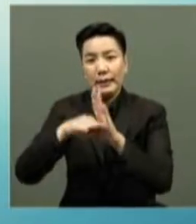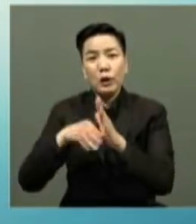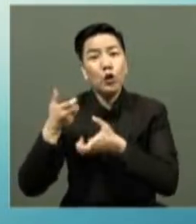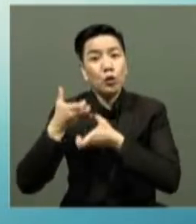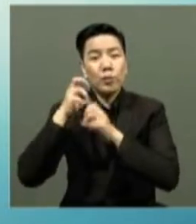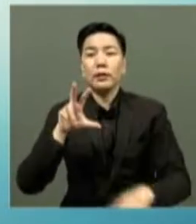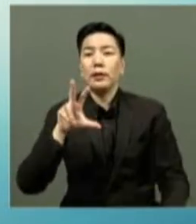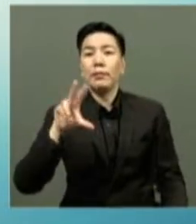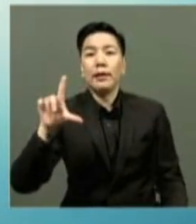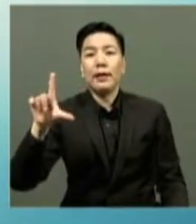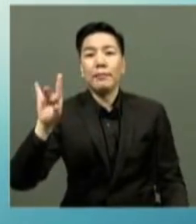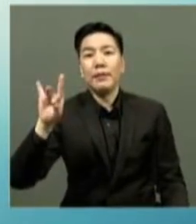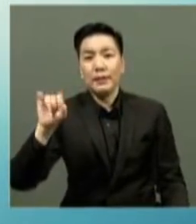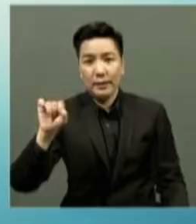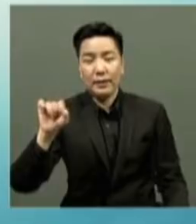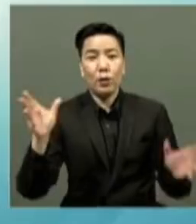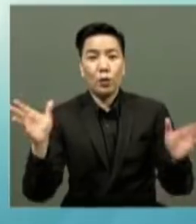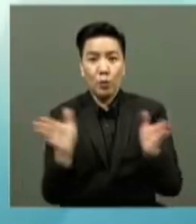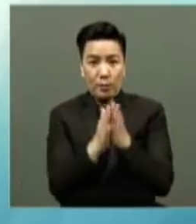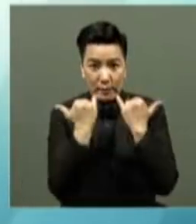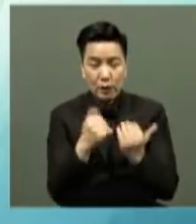ล้านคนและผู้ที่ผ่านเกณฑ์ตัดกระบวนการการของทนสิทธิ์อีก3ล้าน 8